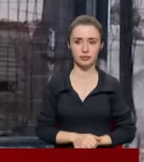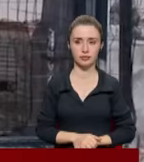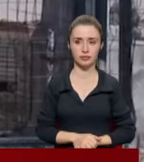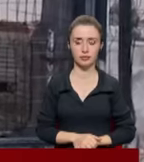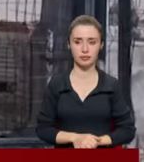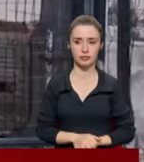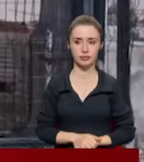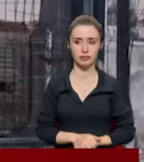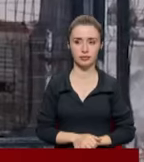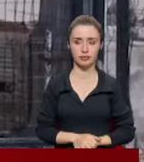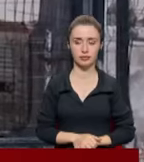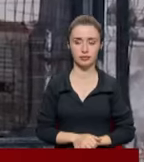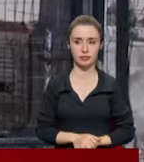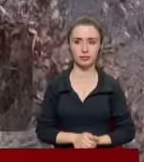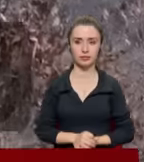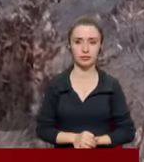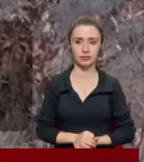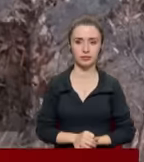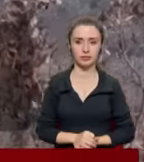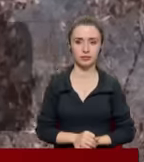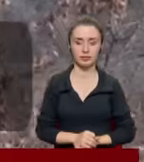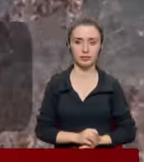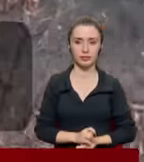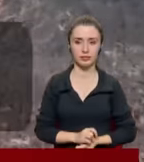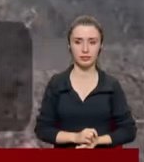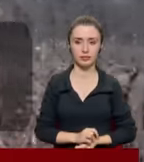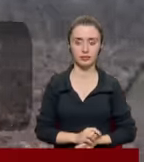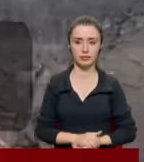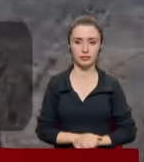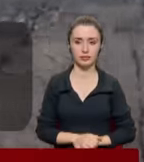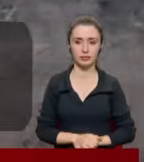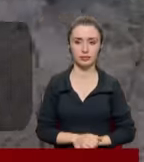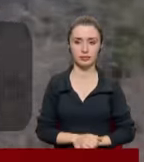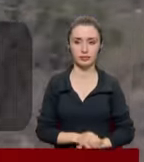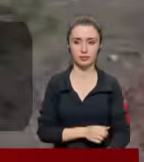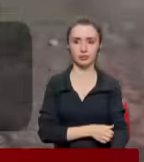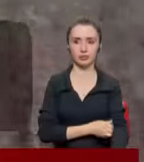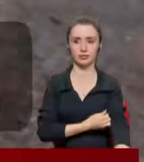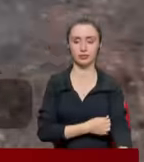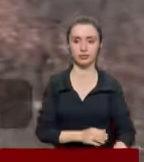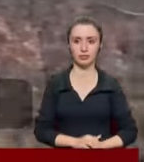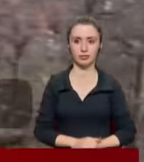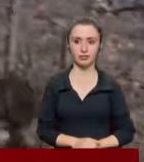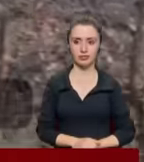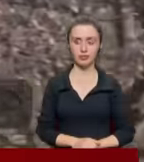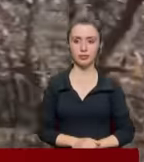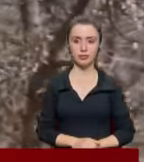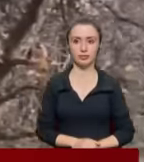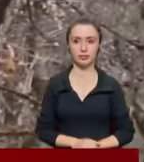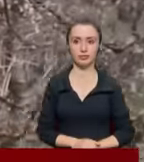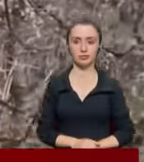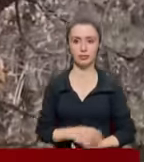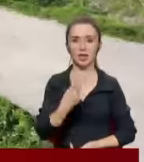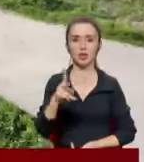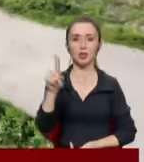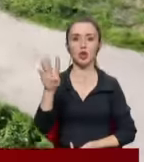gereği bütün köylerde olduğu gibi köylerin arazileri köylerin meraları köy tüzel kişiliğinden alındı Ve belediyeye verildi